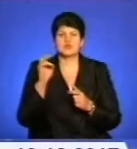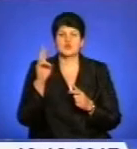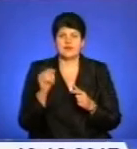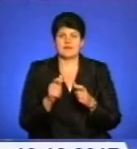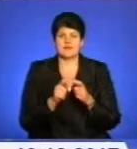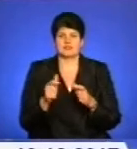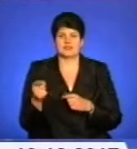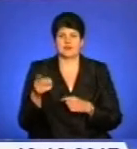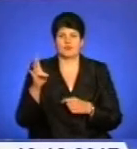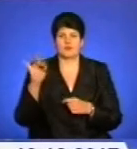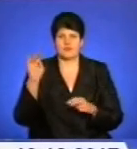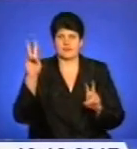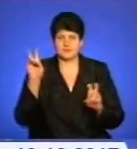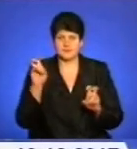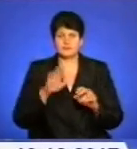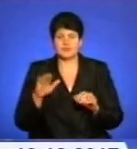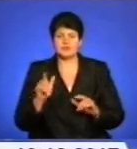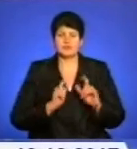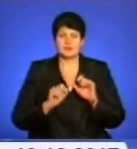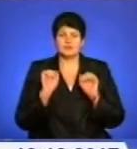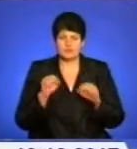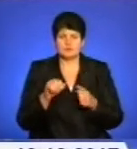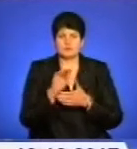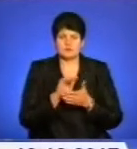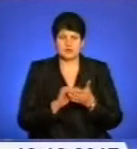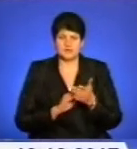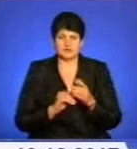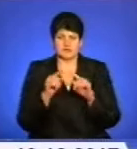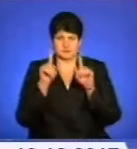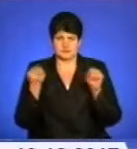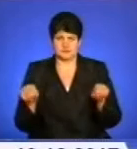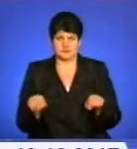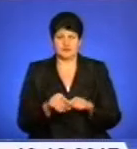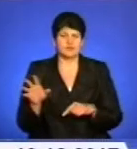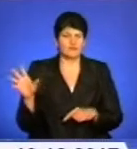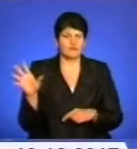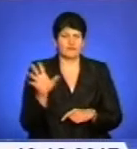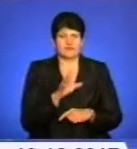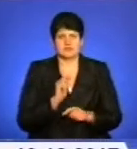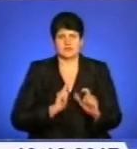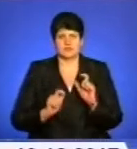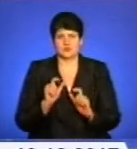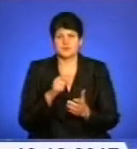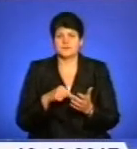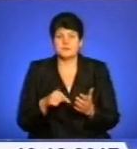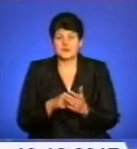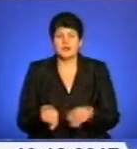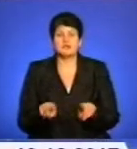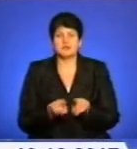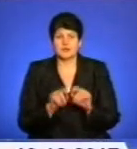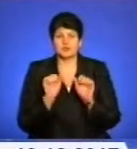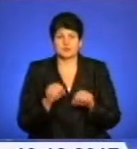тернополянина. Нагадаю, учні та студенти можуть заповнити анкету на отримання картки в усіх навчальних закладах міста. Також можна